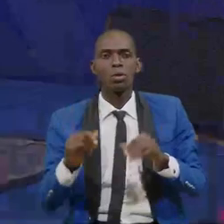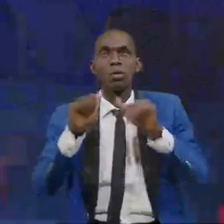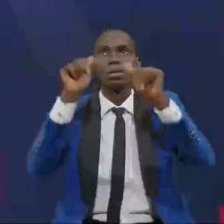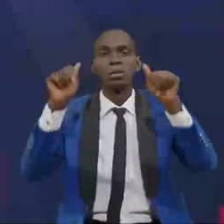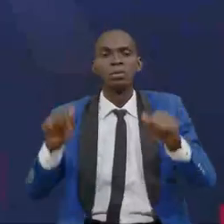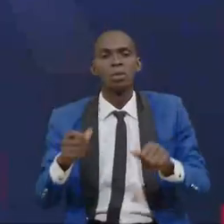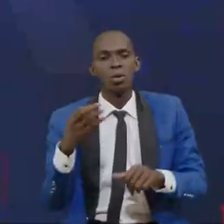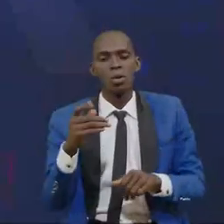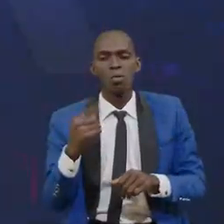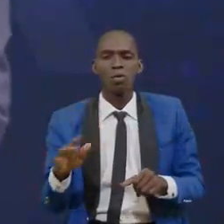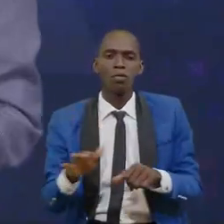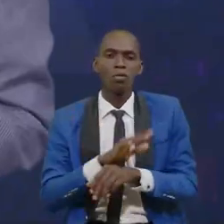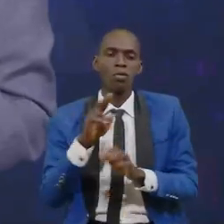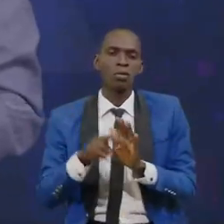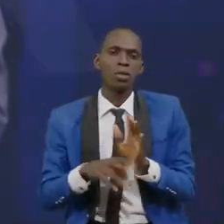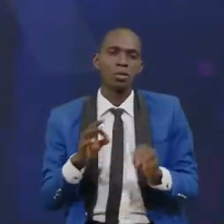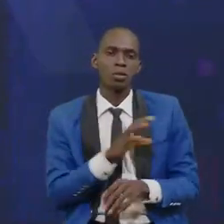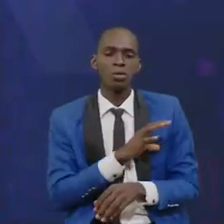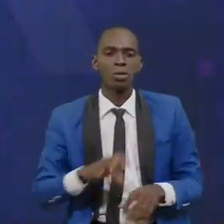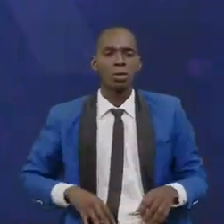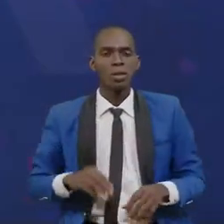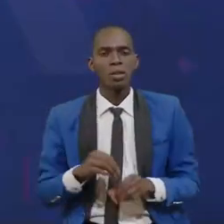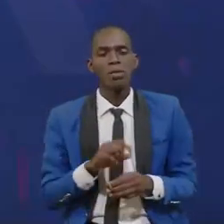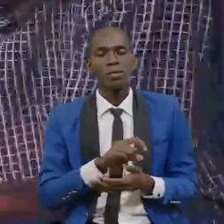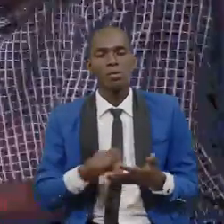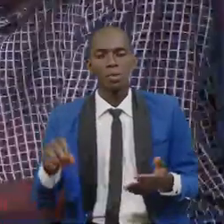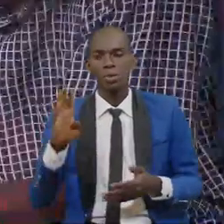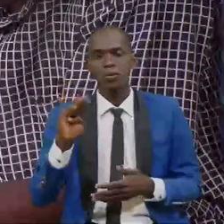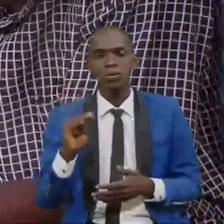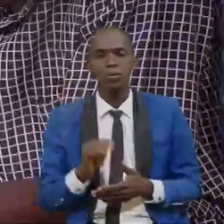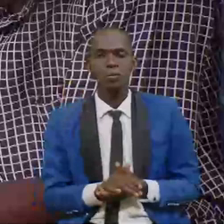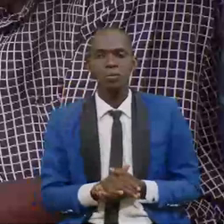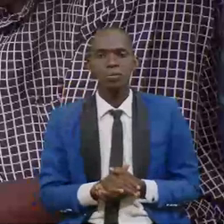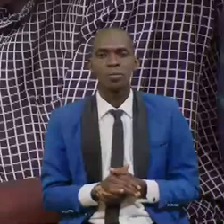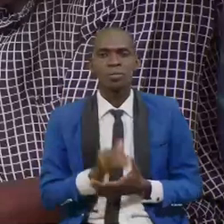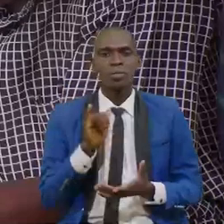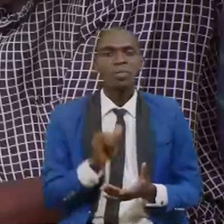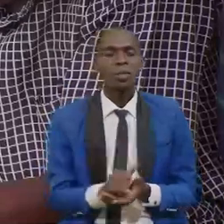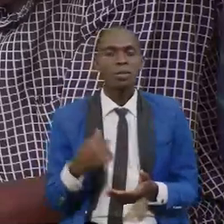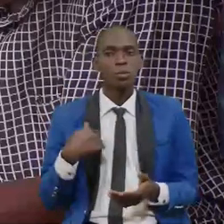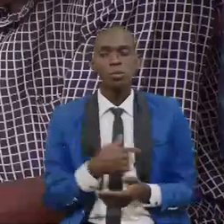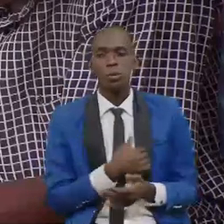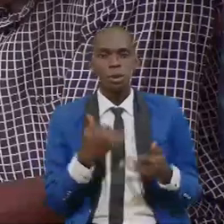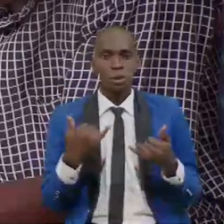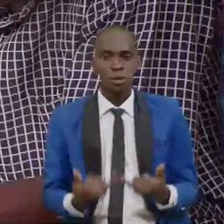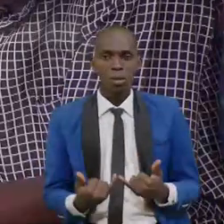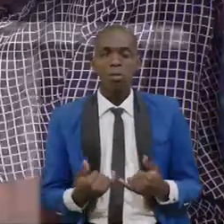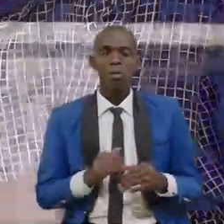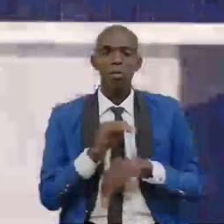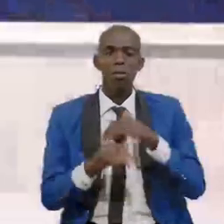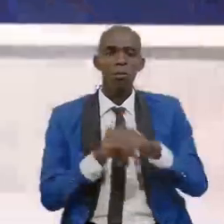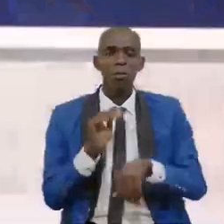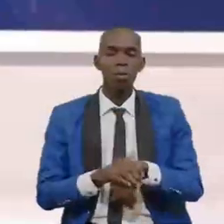et de la connaissance du Fils de Dieu à l'état d'homme fait à la mesure de la statue parfaite de Christ. Verset 14, afin que nous ne soyons plus des